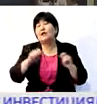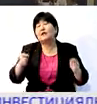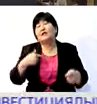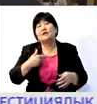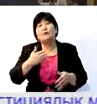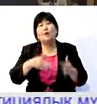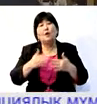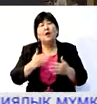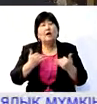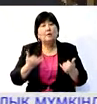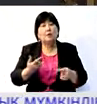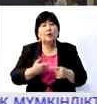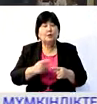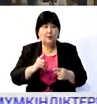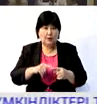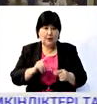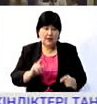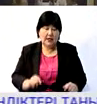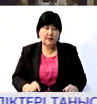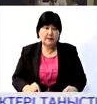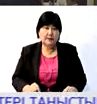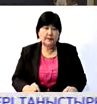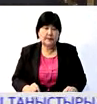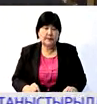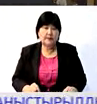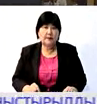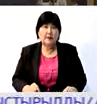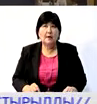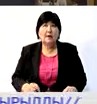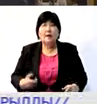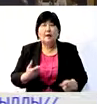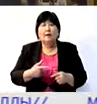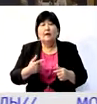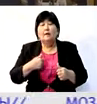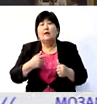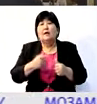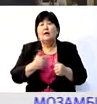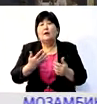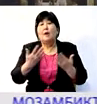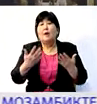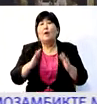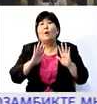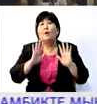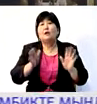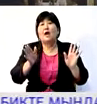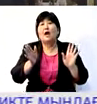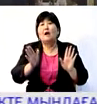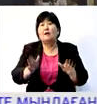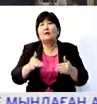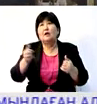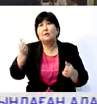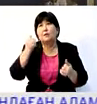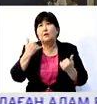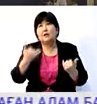қуаныштымын. Ал енді бүгінгі осындай жаңағы менің атымды беріп осындай жаңағы қолтаңбамды қалдыруға мүмкіншілік жасаған